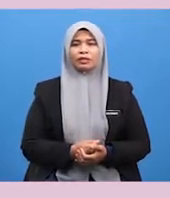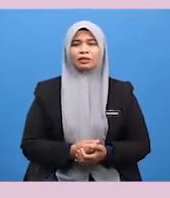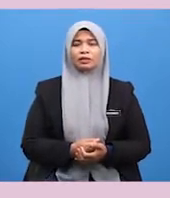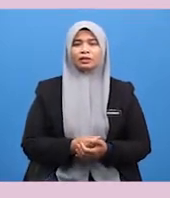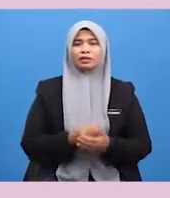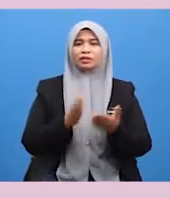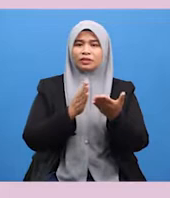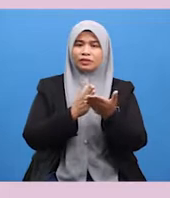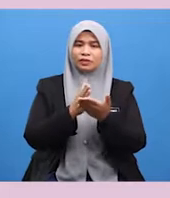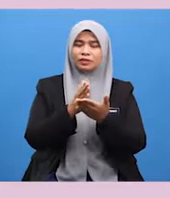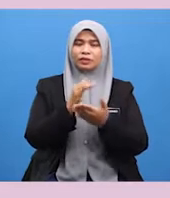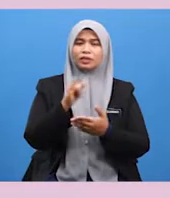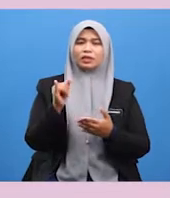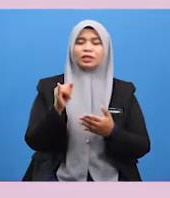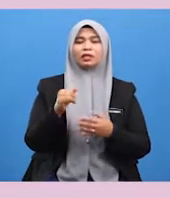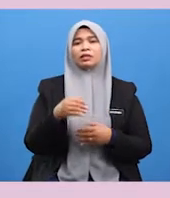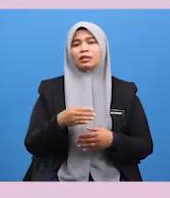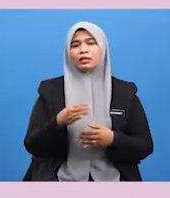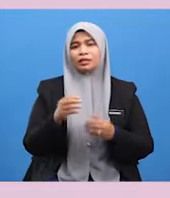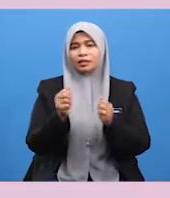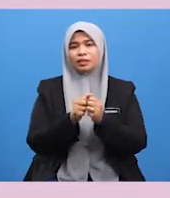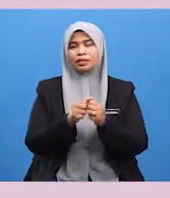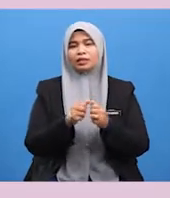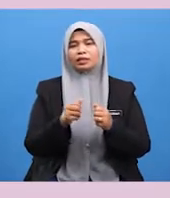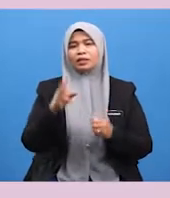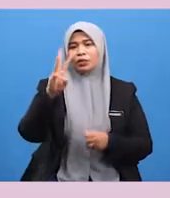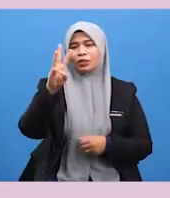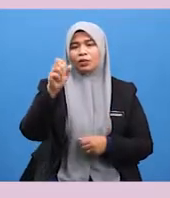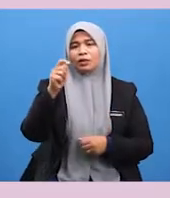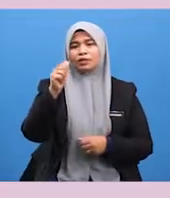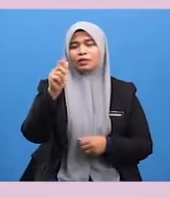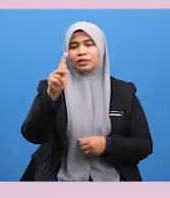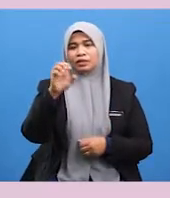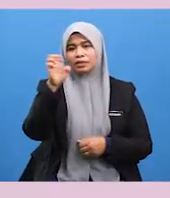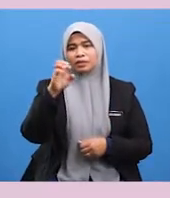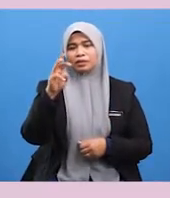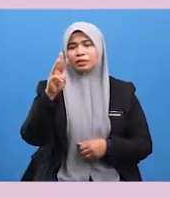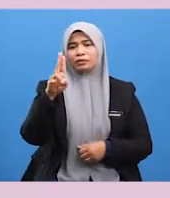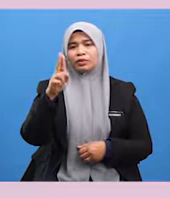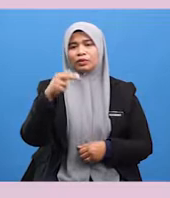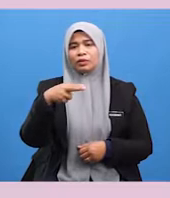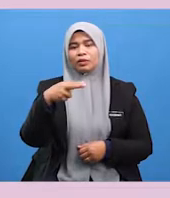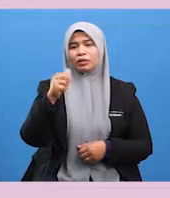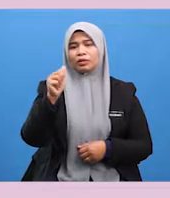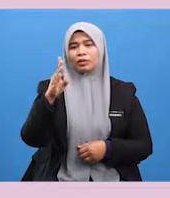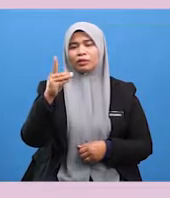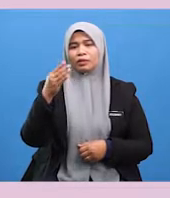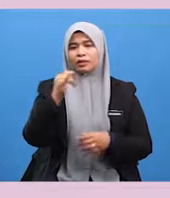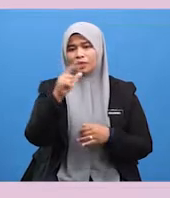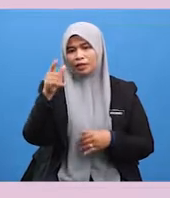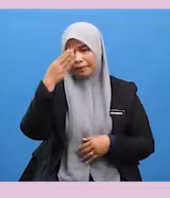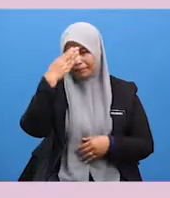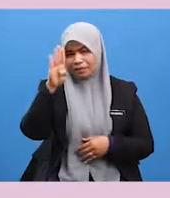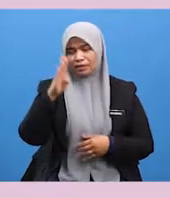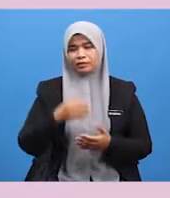Jati diri yang bersesuaian dengan watak Encik Muhammad berdasarkan frasa-frasa itu tadi ialah bijaksana.